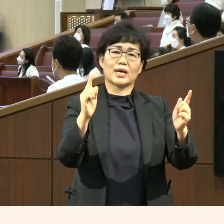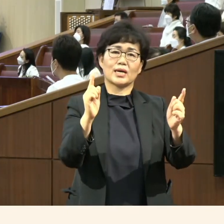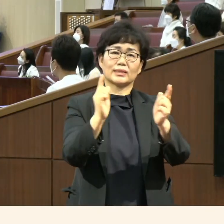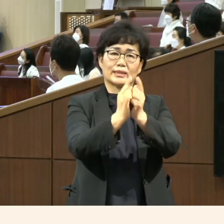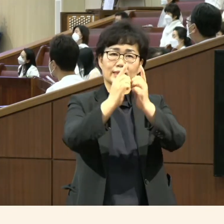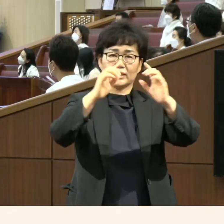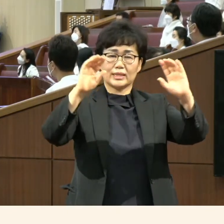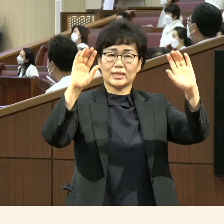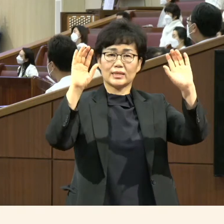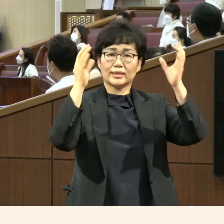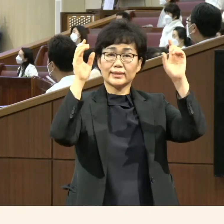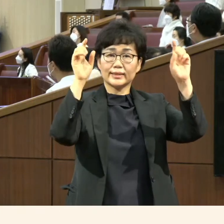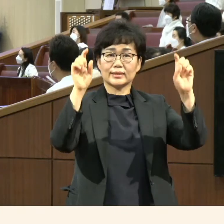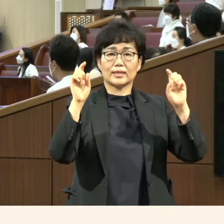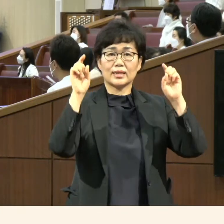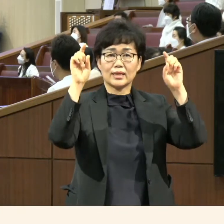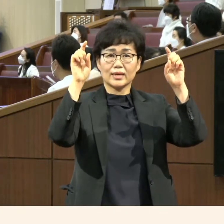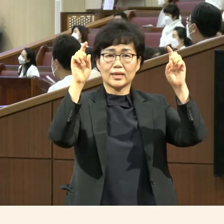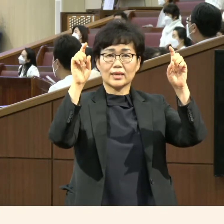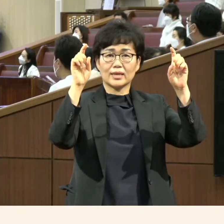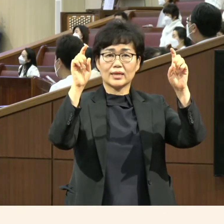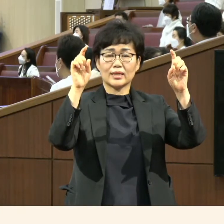죽임당하신 어린 양